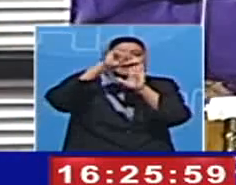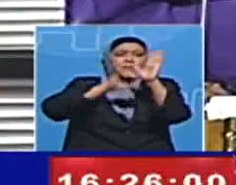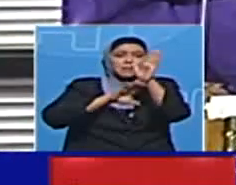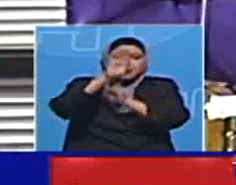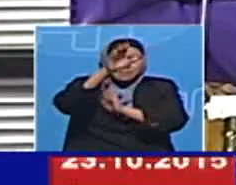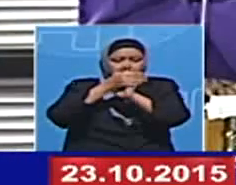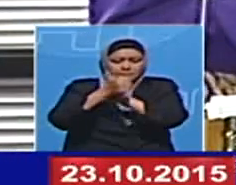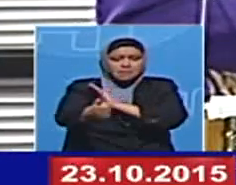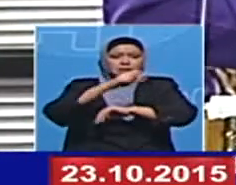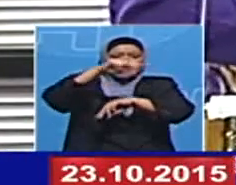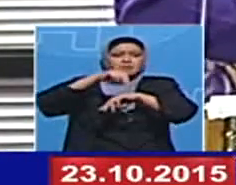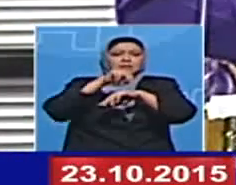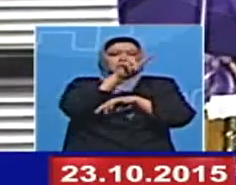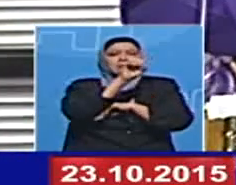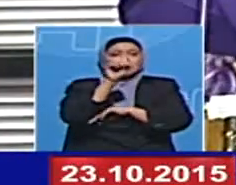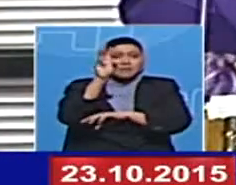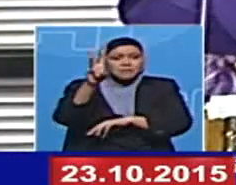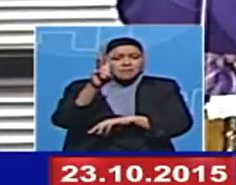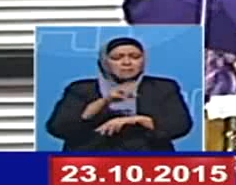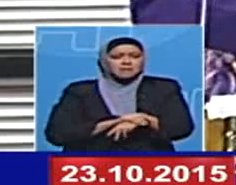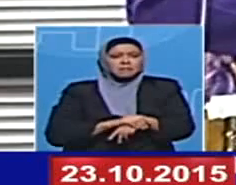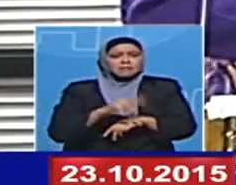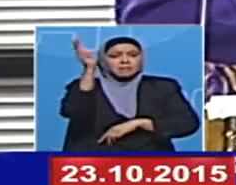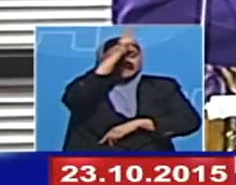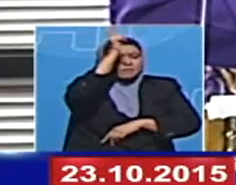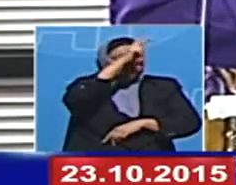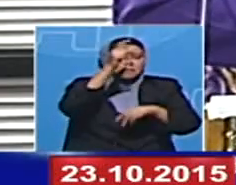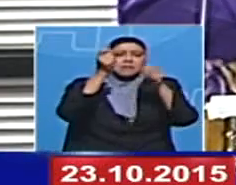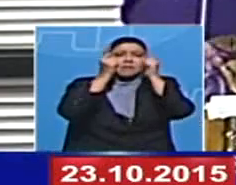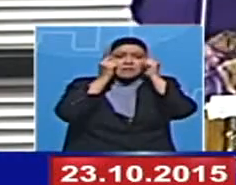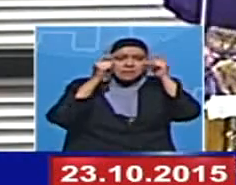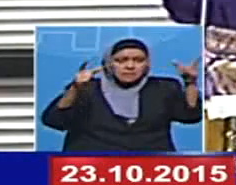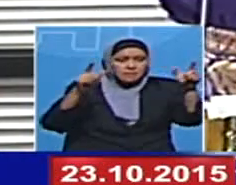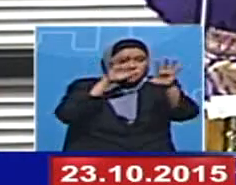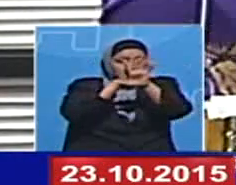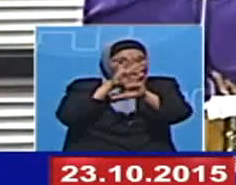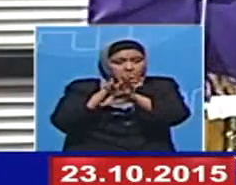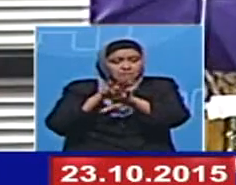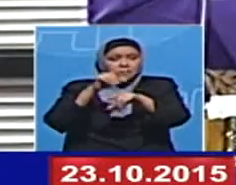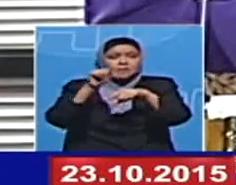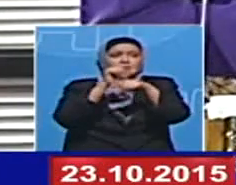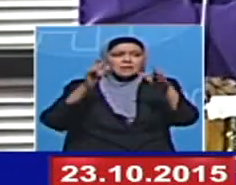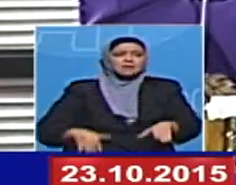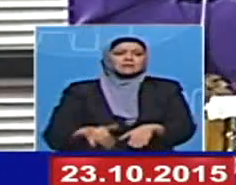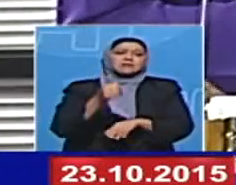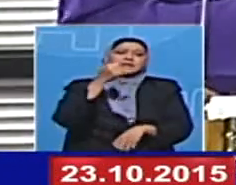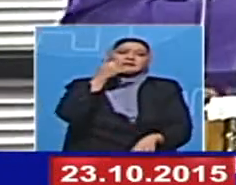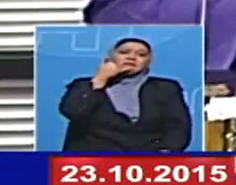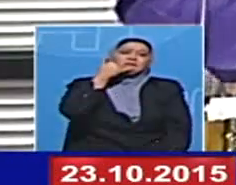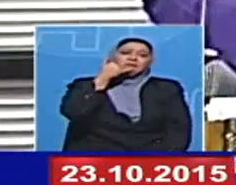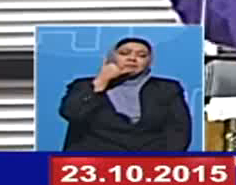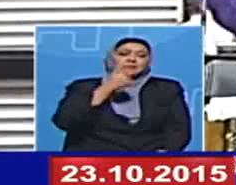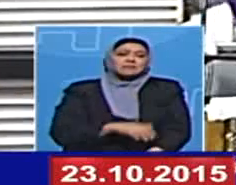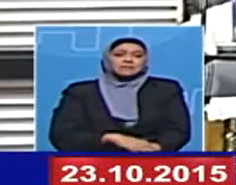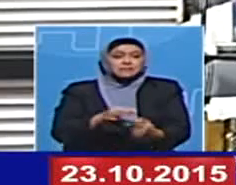2006 tuan yang di-pertua kerajaan menyedari bahawa ramai pengguna telefon bimbit